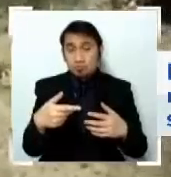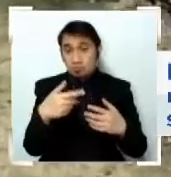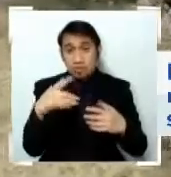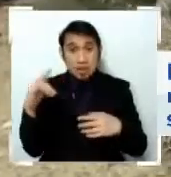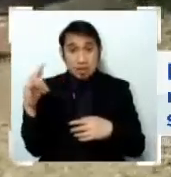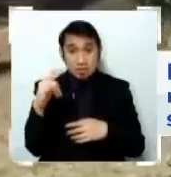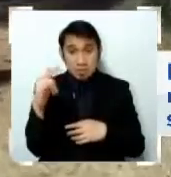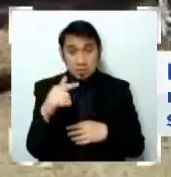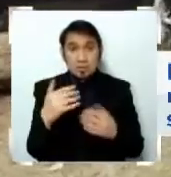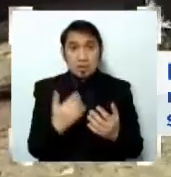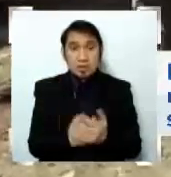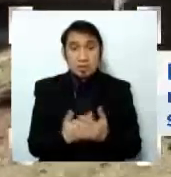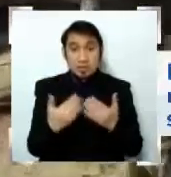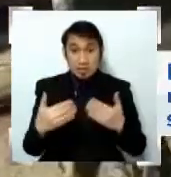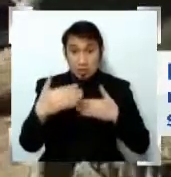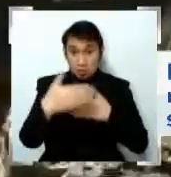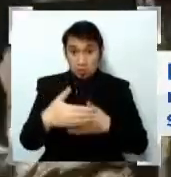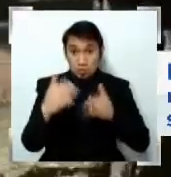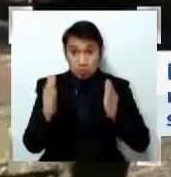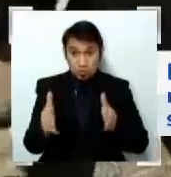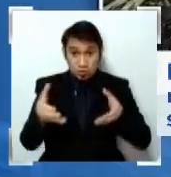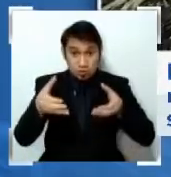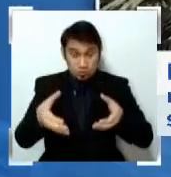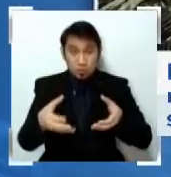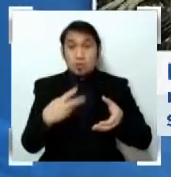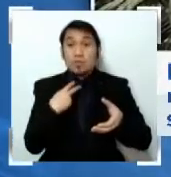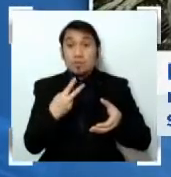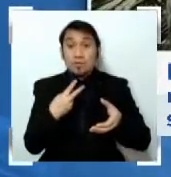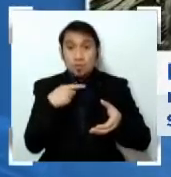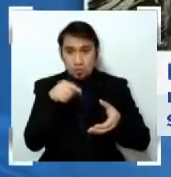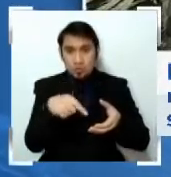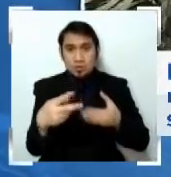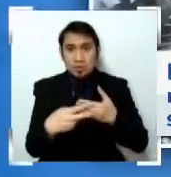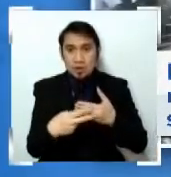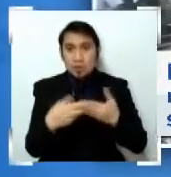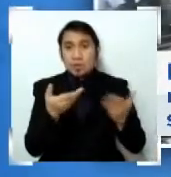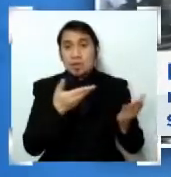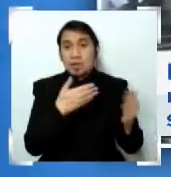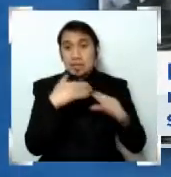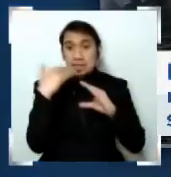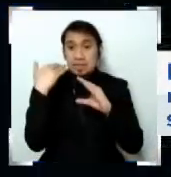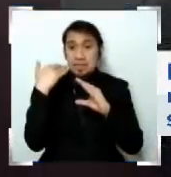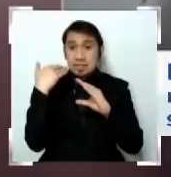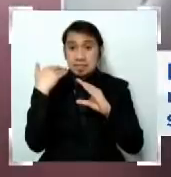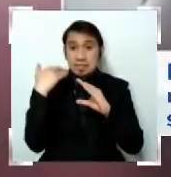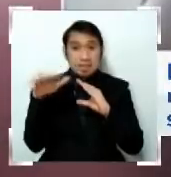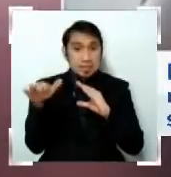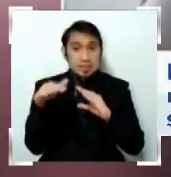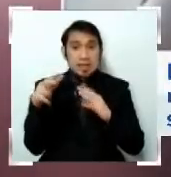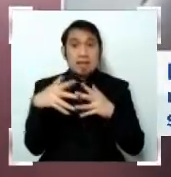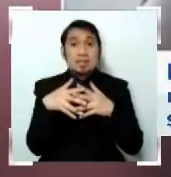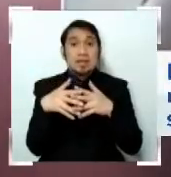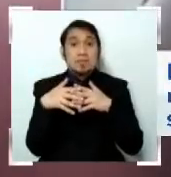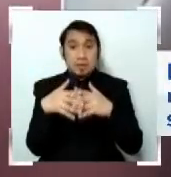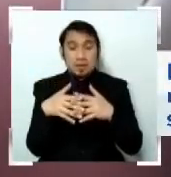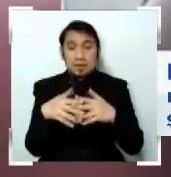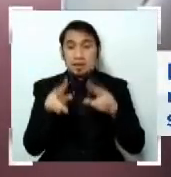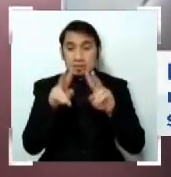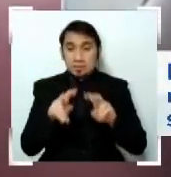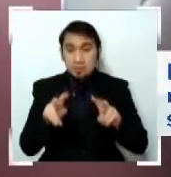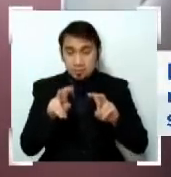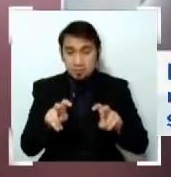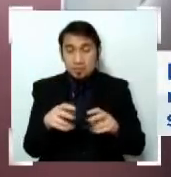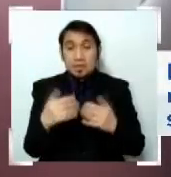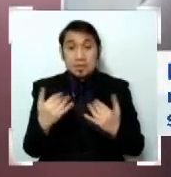flight recorder at cockpit voice recorders ng eroplano pinadala na sa Amerika para masuri. Sa panayam kahapon ng GMA